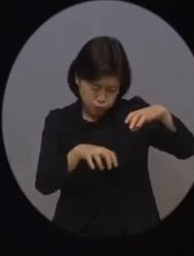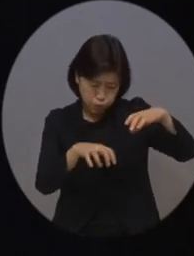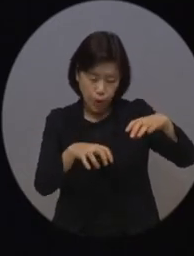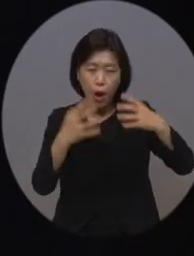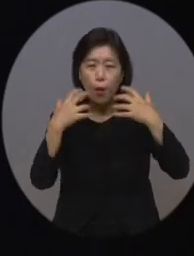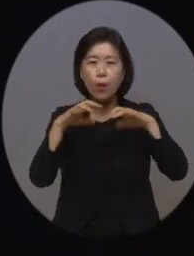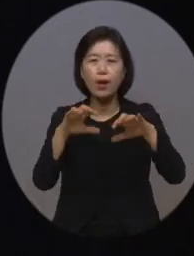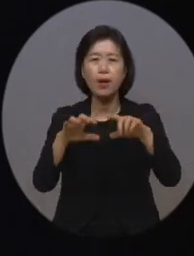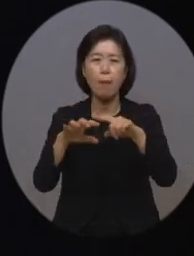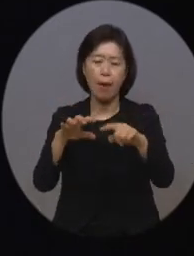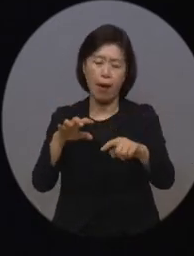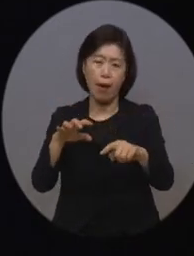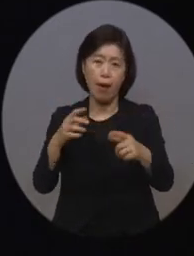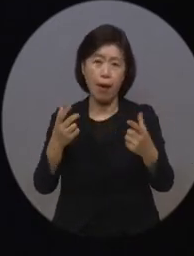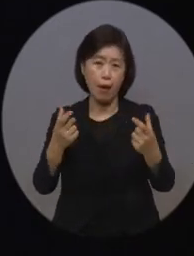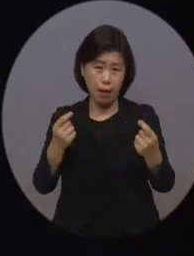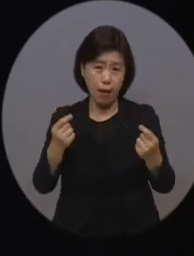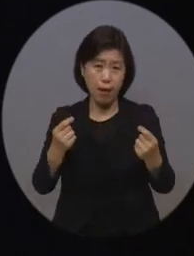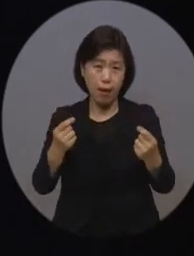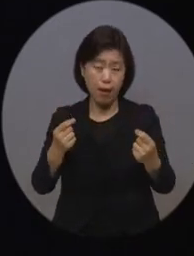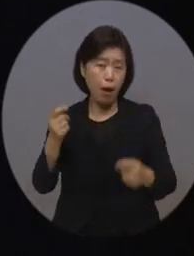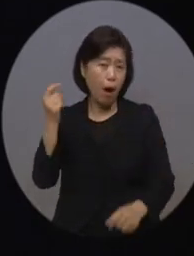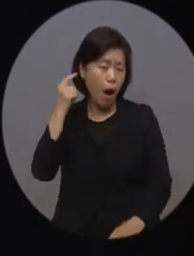파열된 고막.